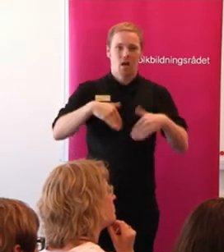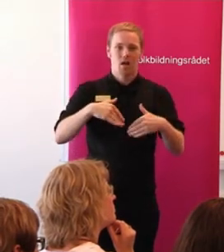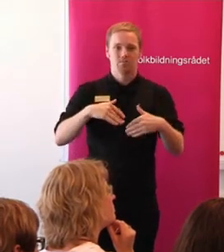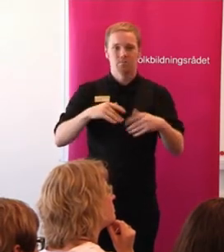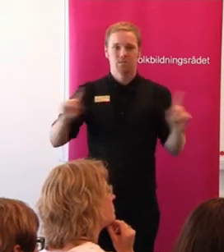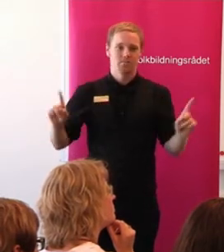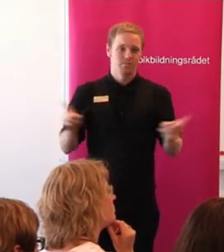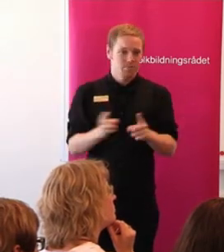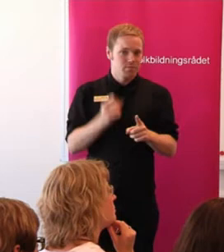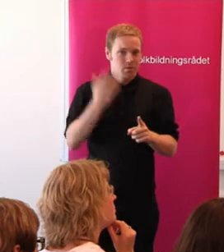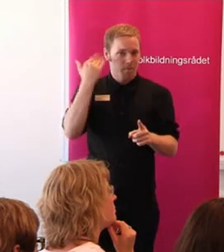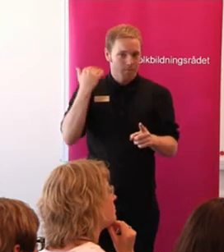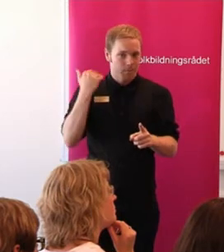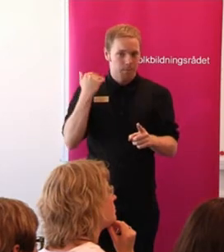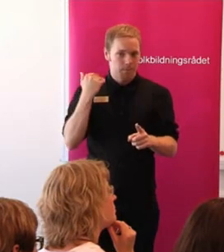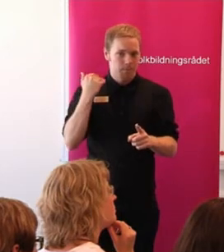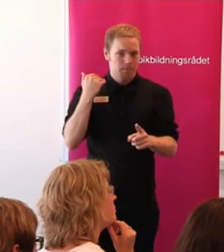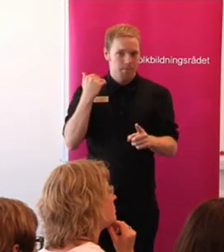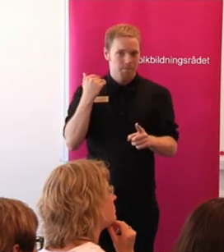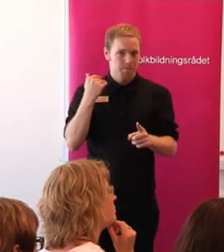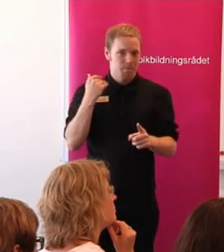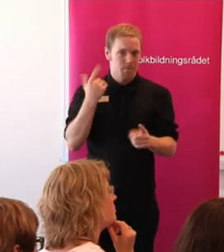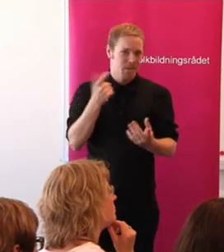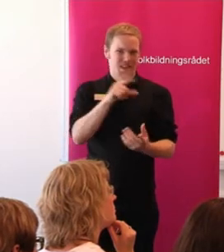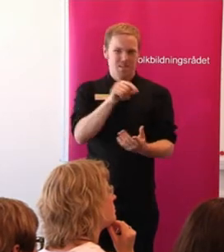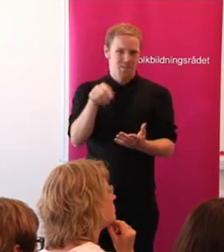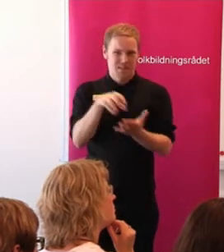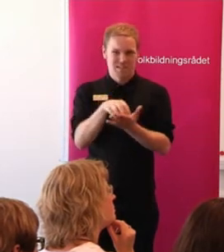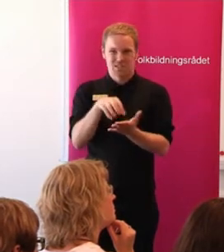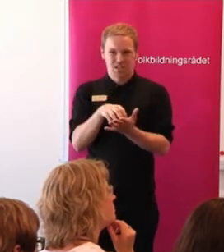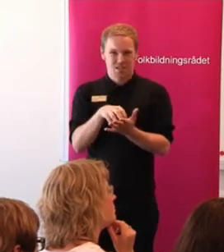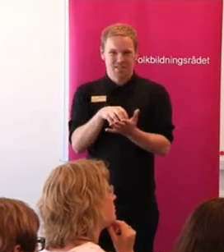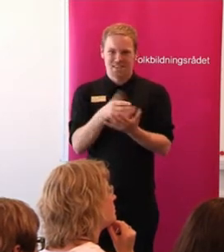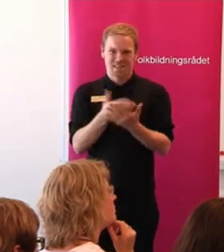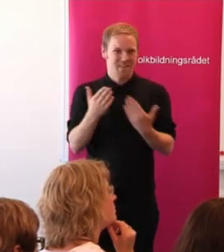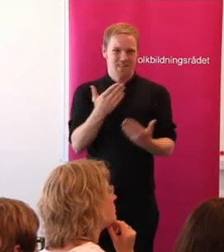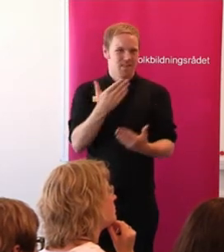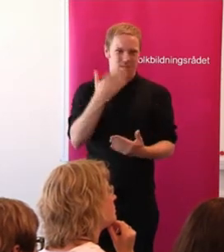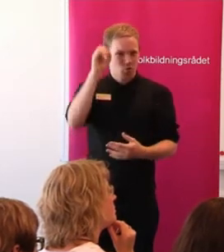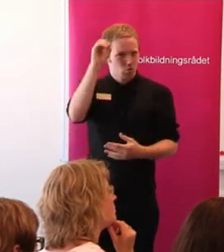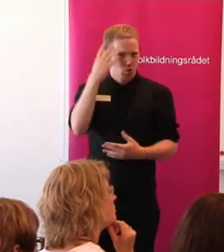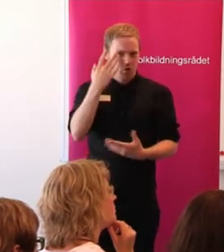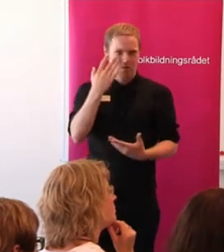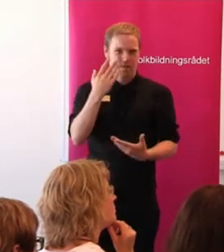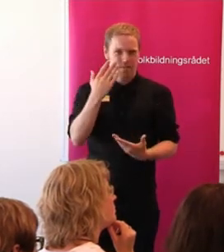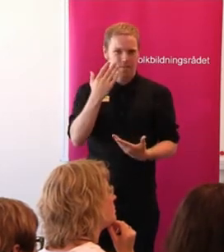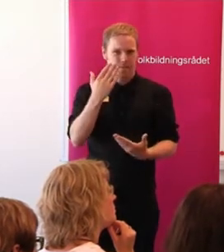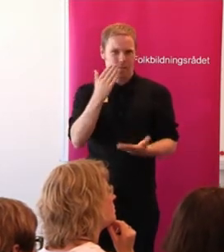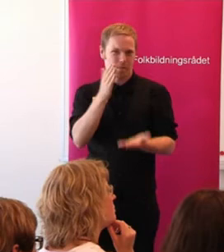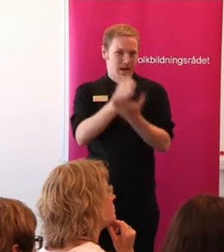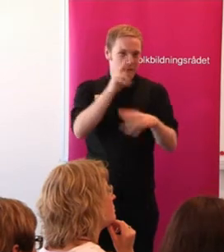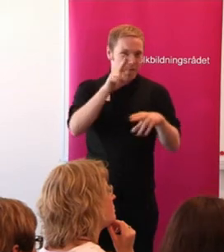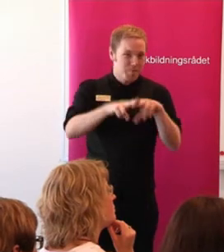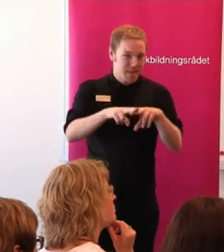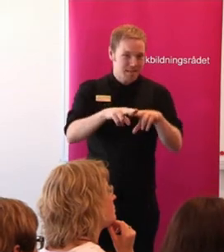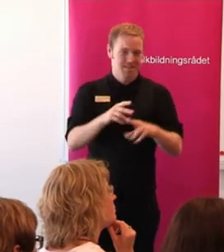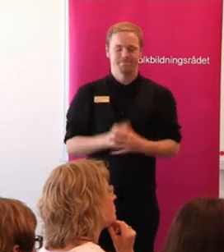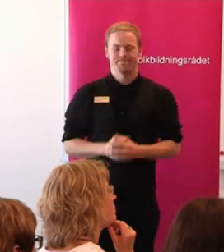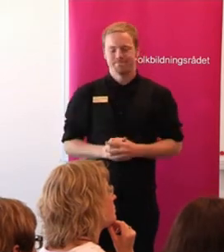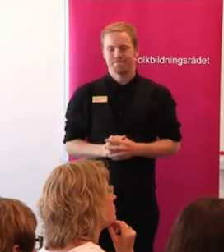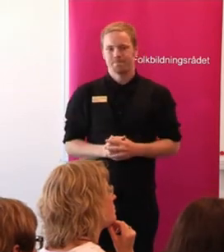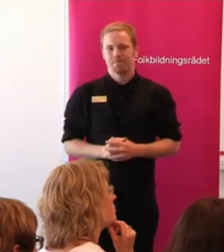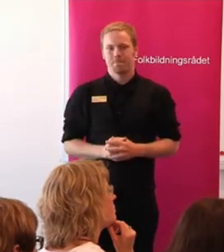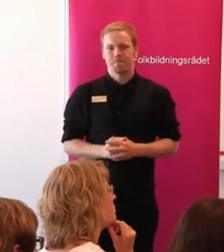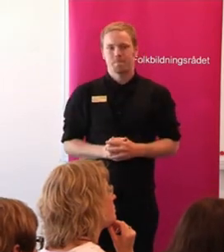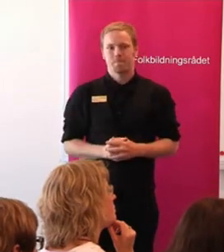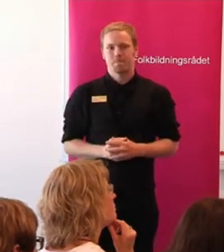staten kan ju inte påstå den duktigaste på att befinna sig i områden där den borde vara. Nu pratar jag inte bara arbetsförmedling utan generellt sett.